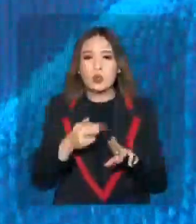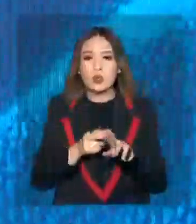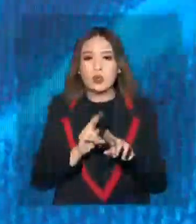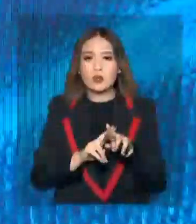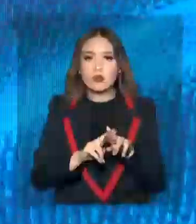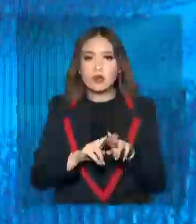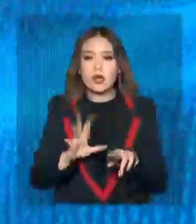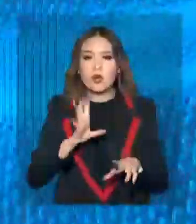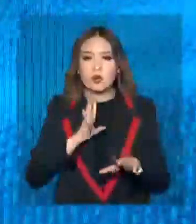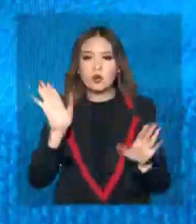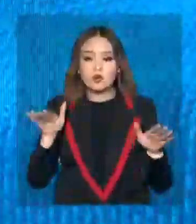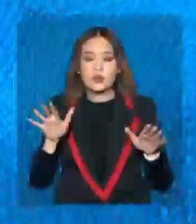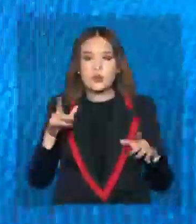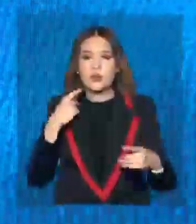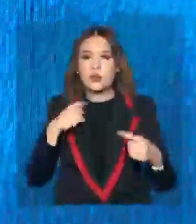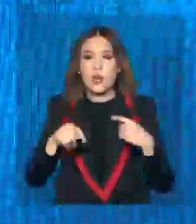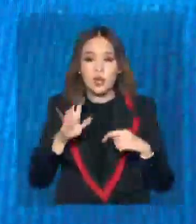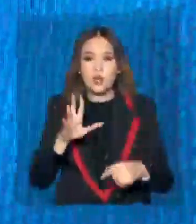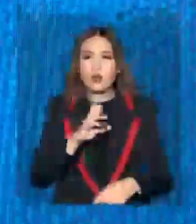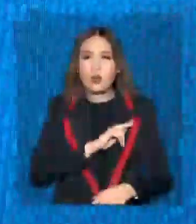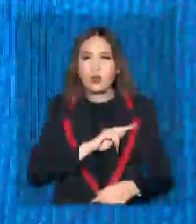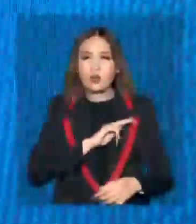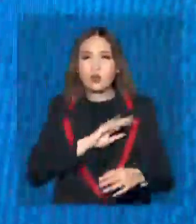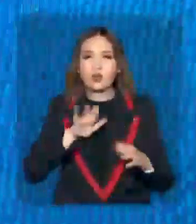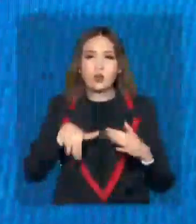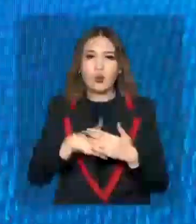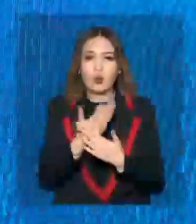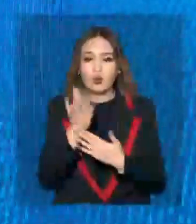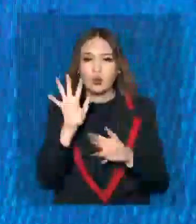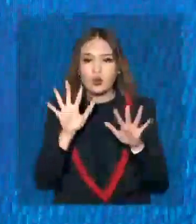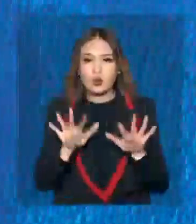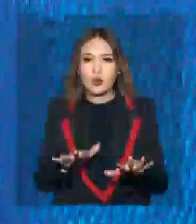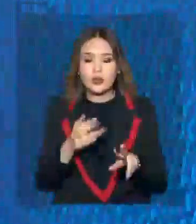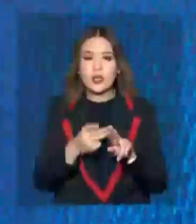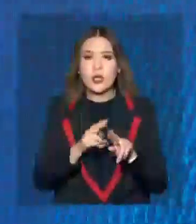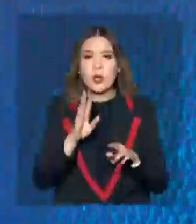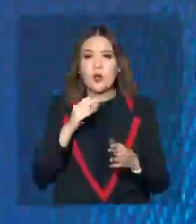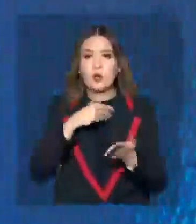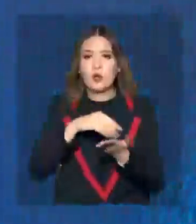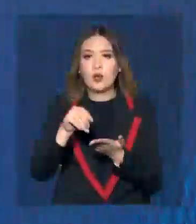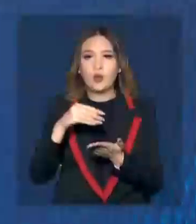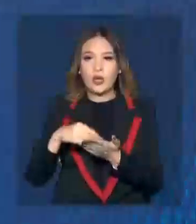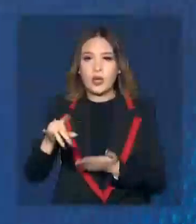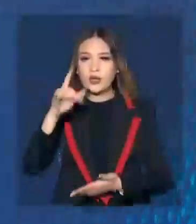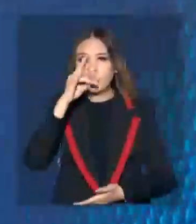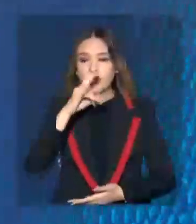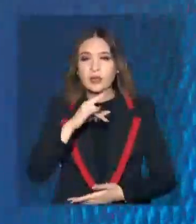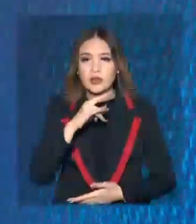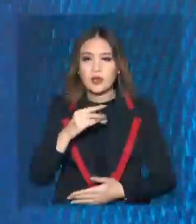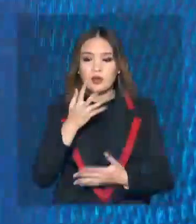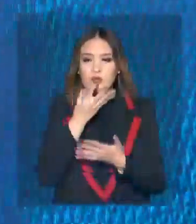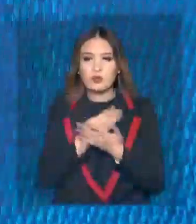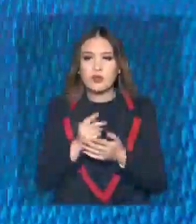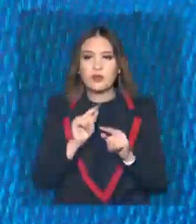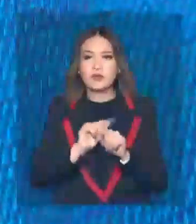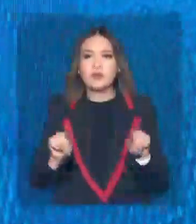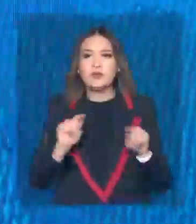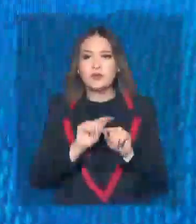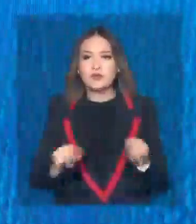птицефермы, появляются новые рабочие места. Покупатели же получают на прилавках продукт казахстанского